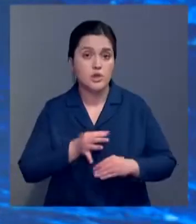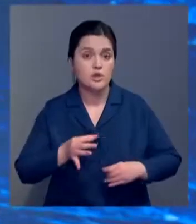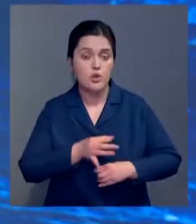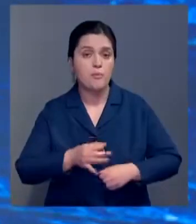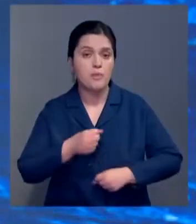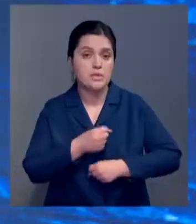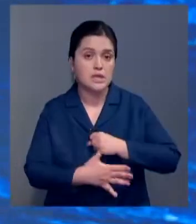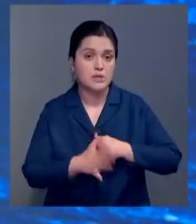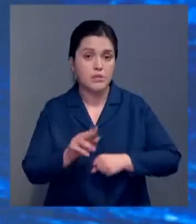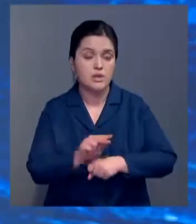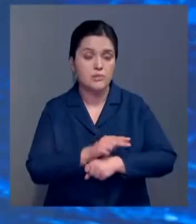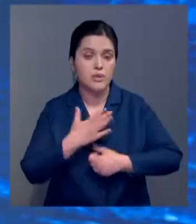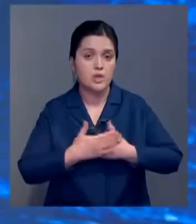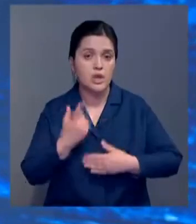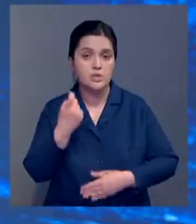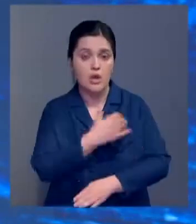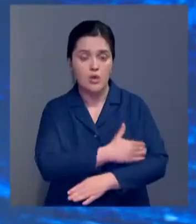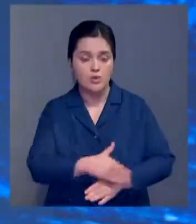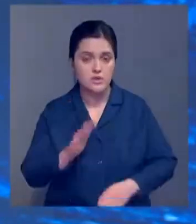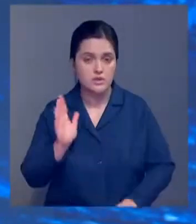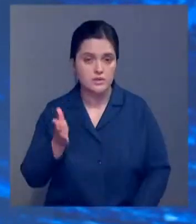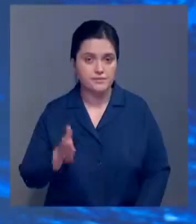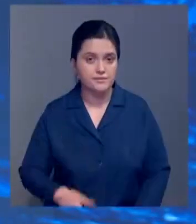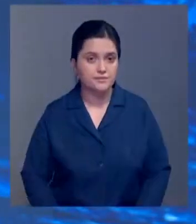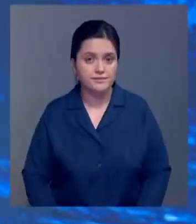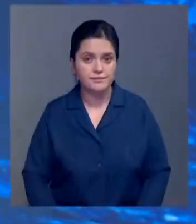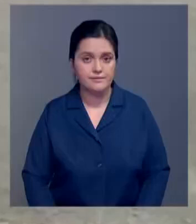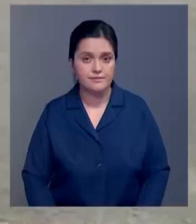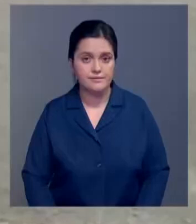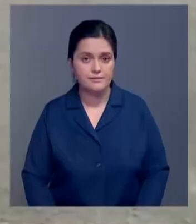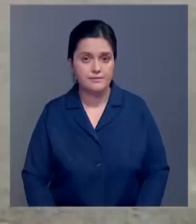областном центре планируют отремонтировать около 100 улиц.